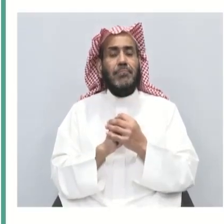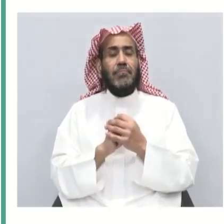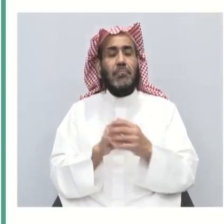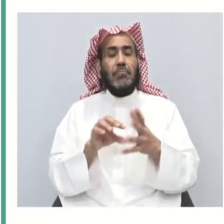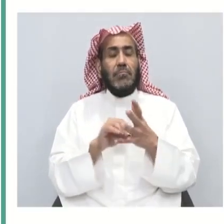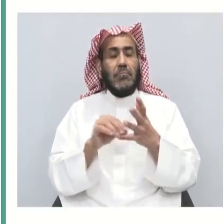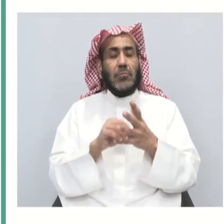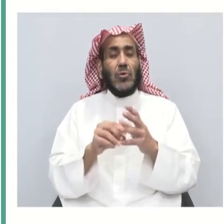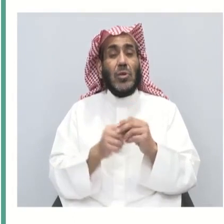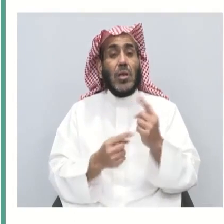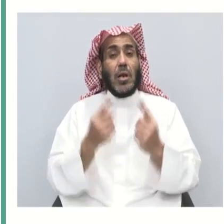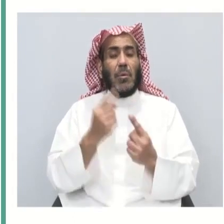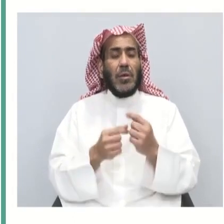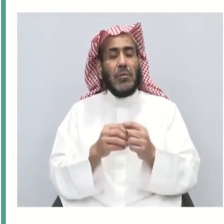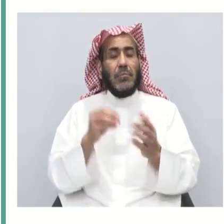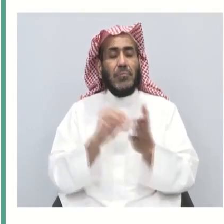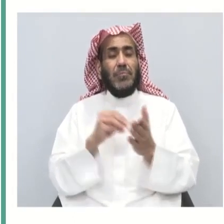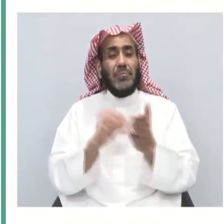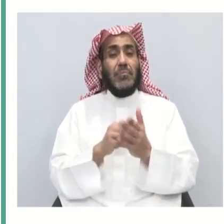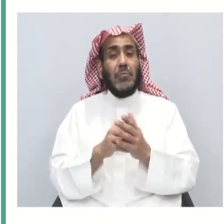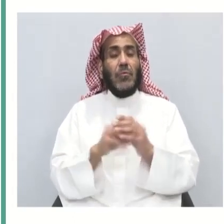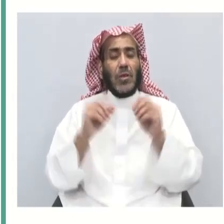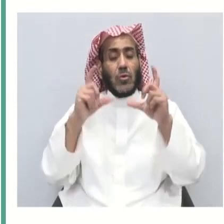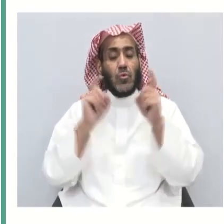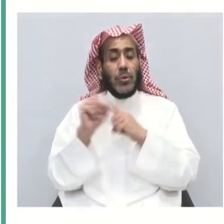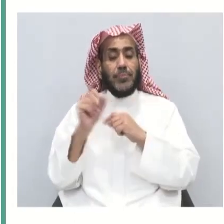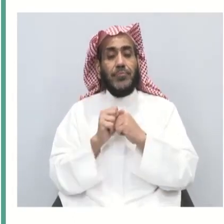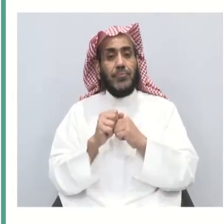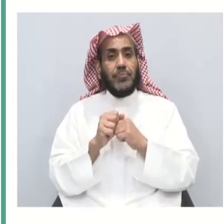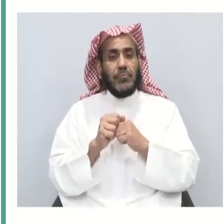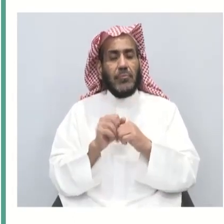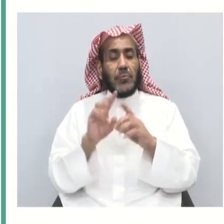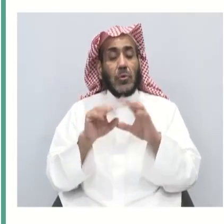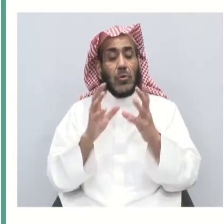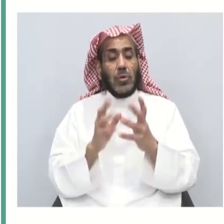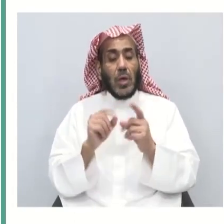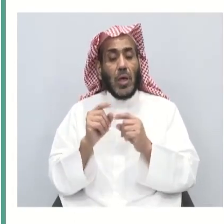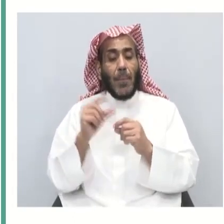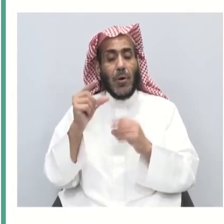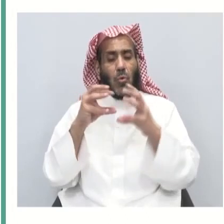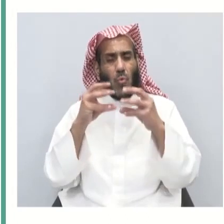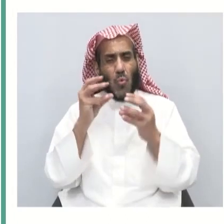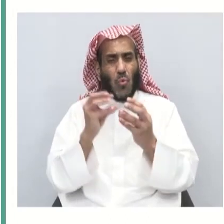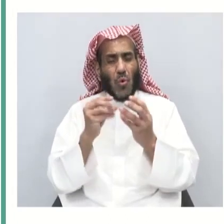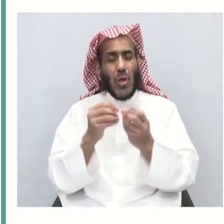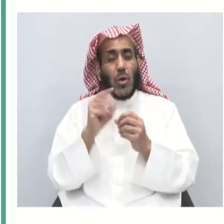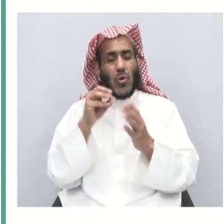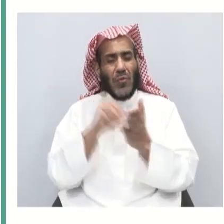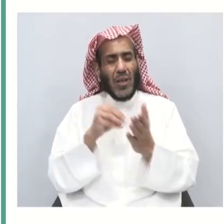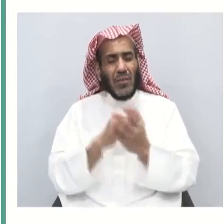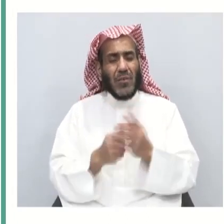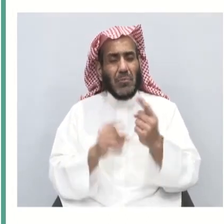جزء النبات الموجود هنا في هذه الصورة ذو الشكل البيضي يوجد فقط في